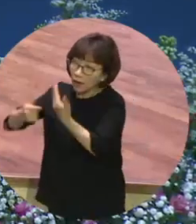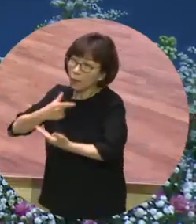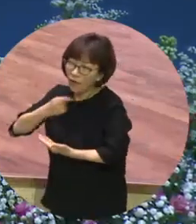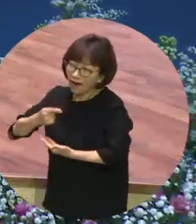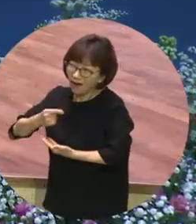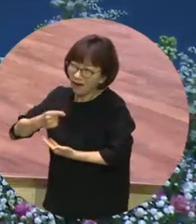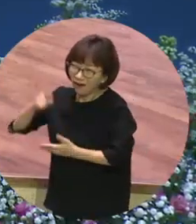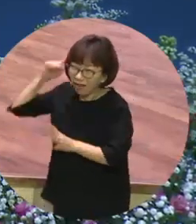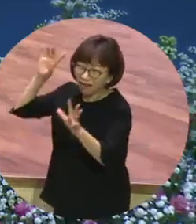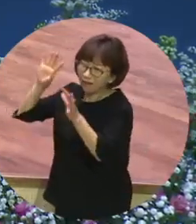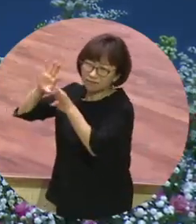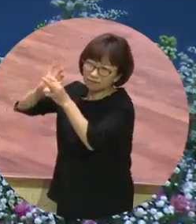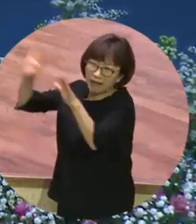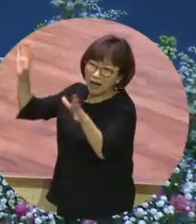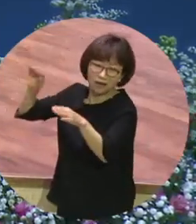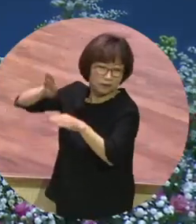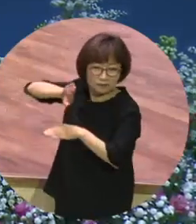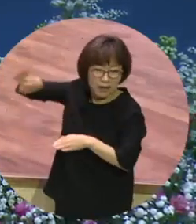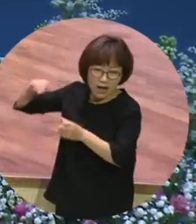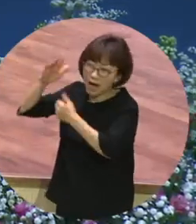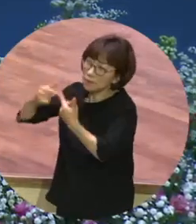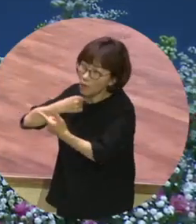때문에 발생한 것이다.